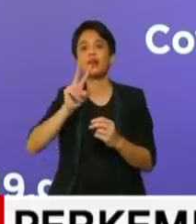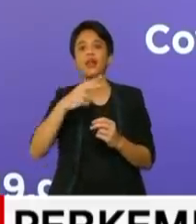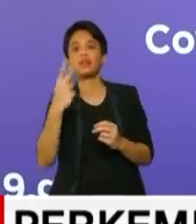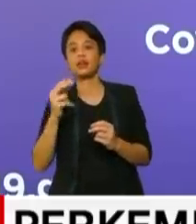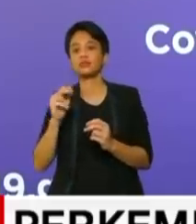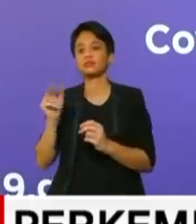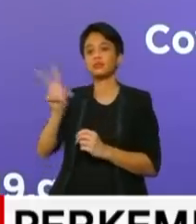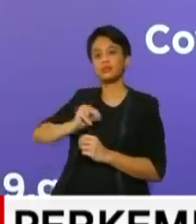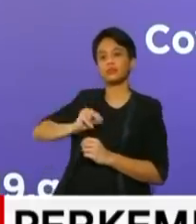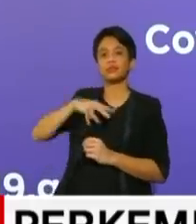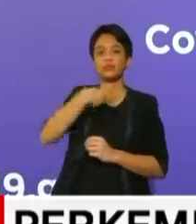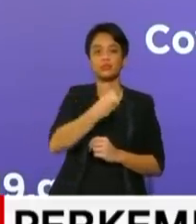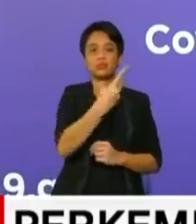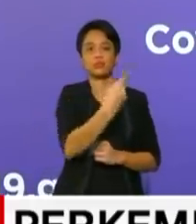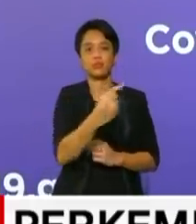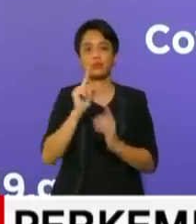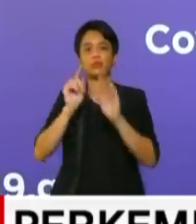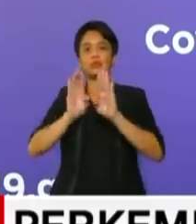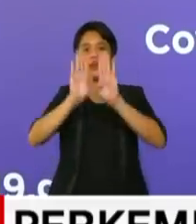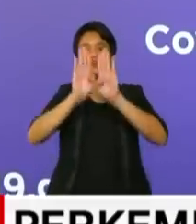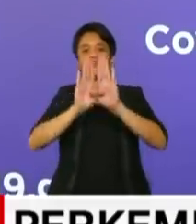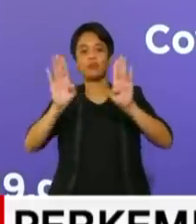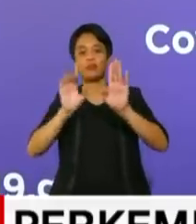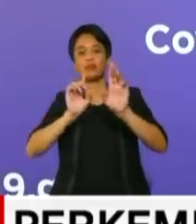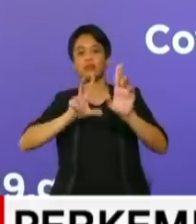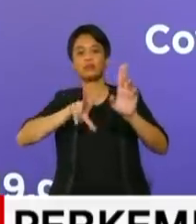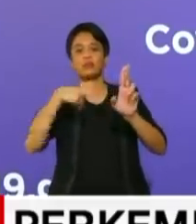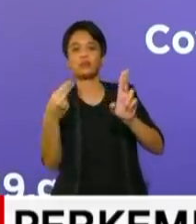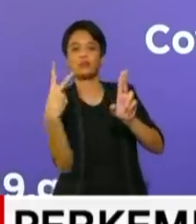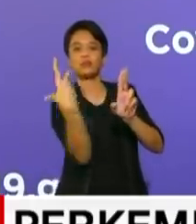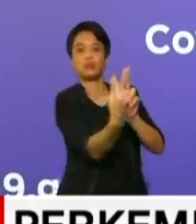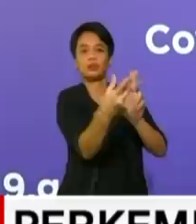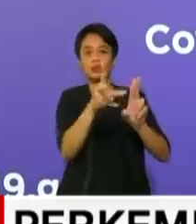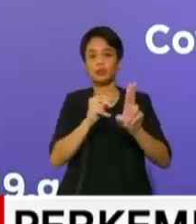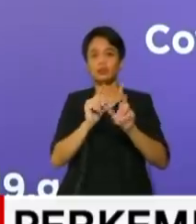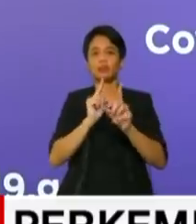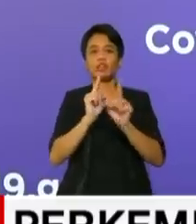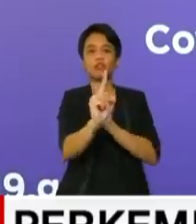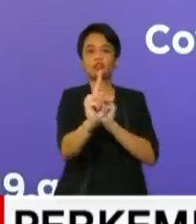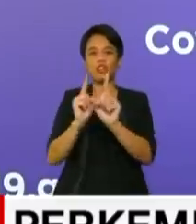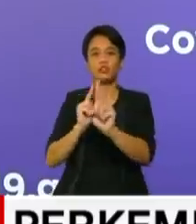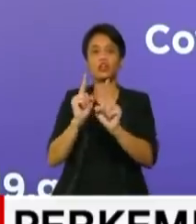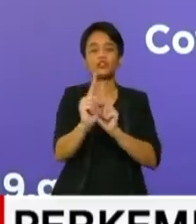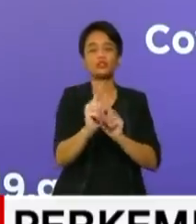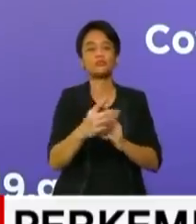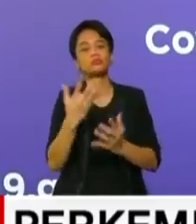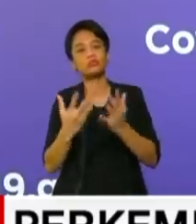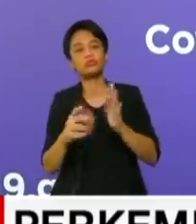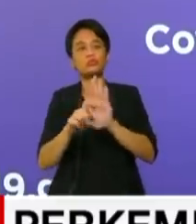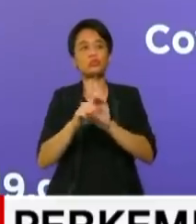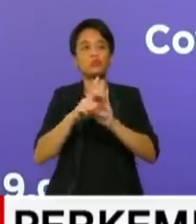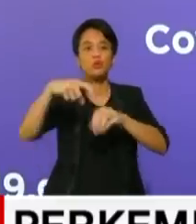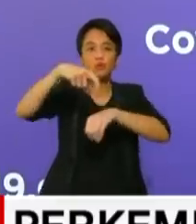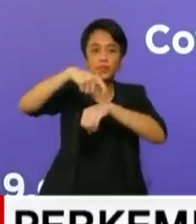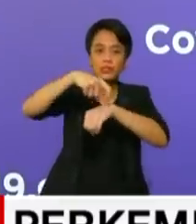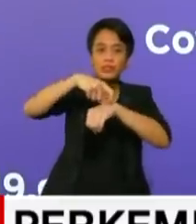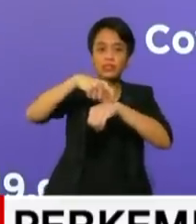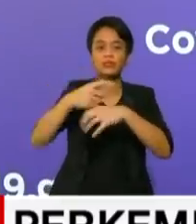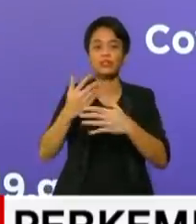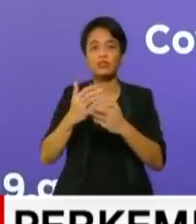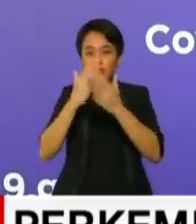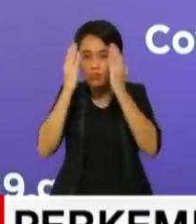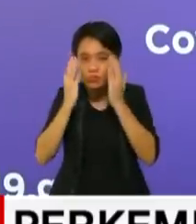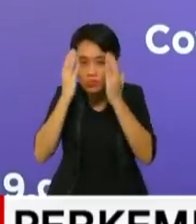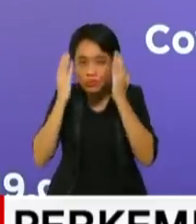bergantian adalah upaya untuk menjaga kerumunan. Mungkin kalau kita berada di masjid tempat berwudu, pada umumnya